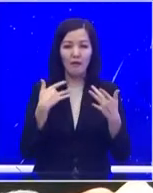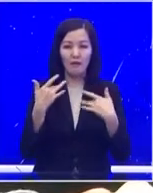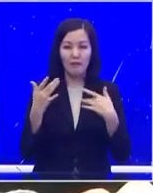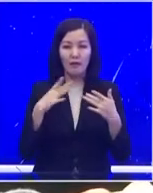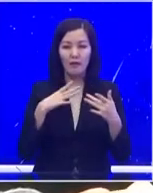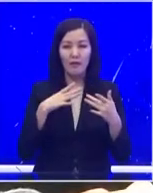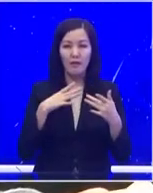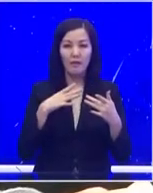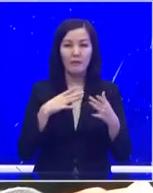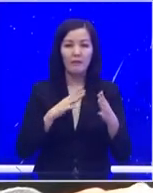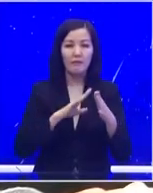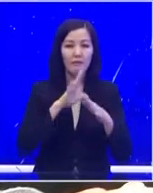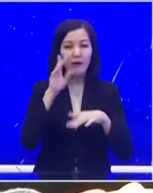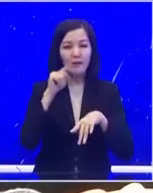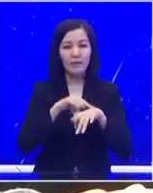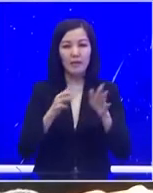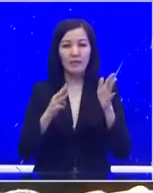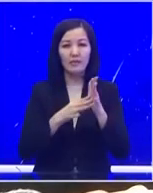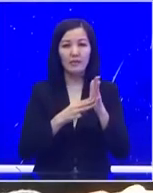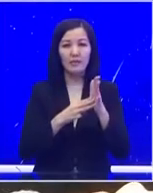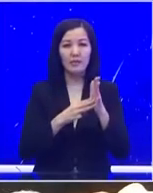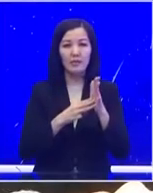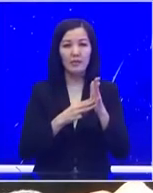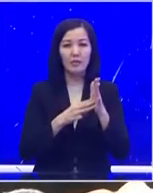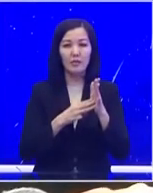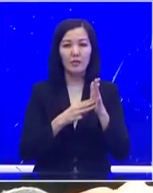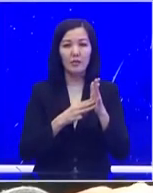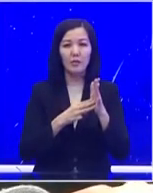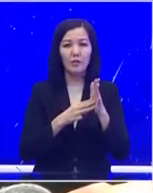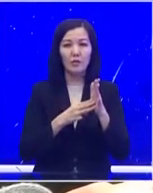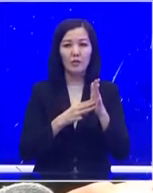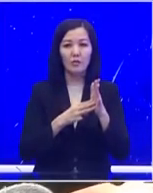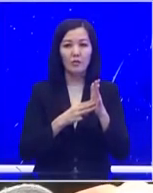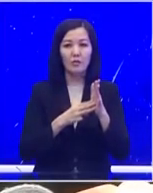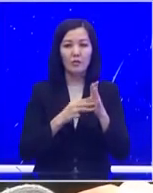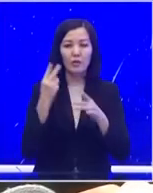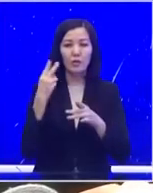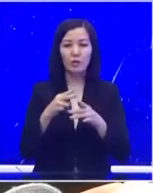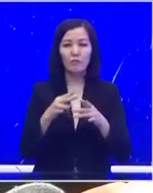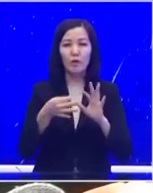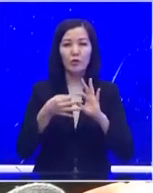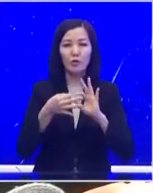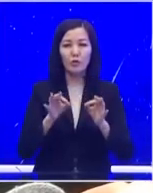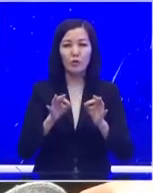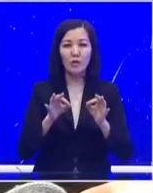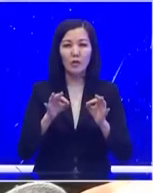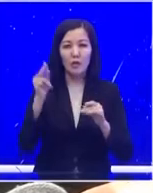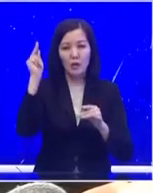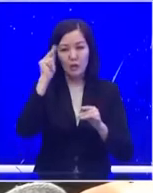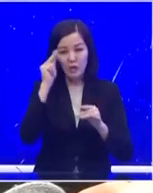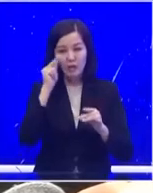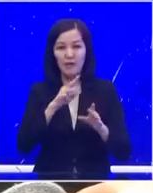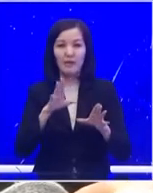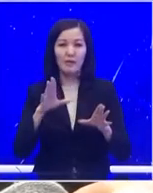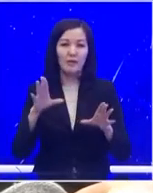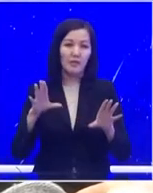таңғы 8-ден кешкі 3-ке дейін балалармен нақты 20 күн жаттадық. Осы